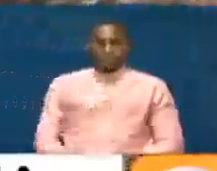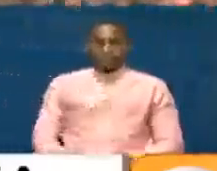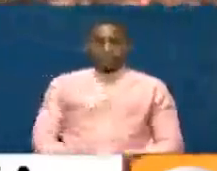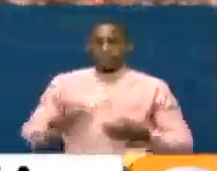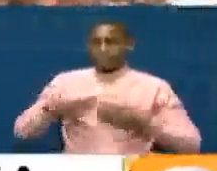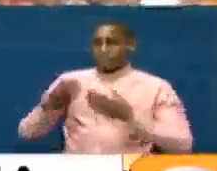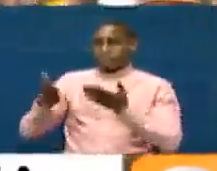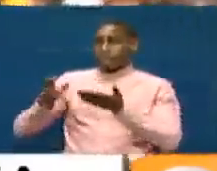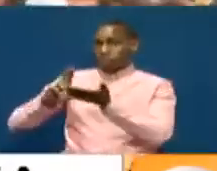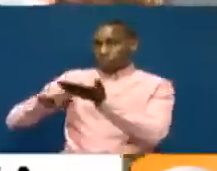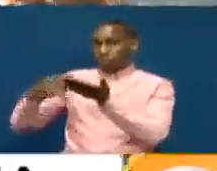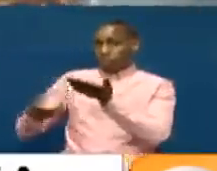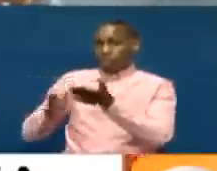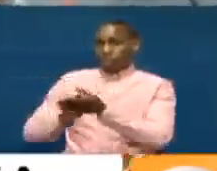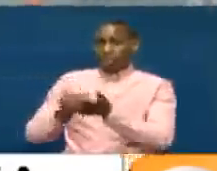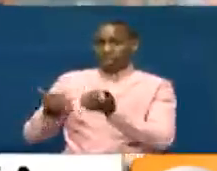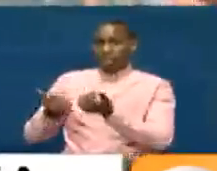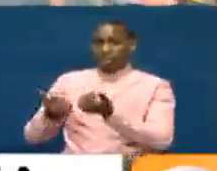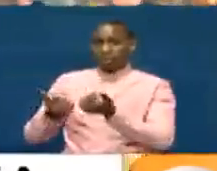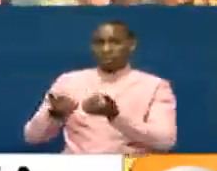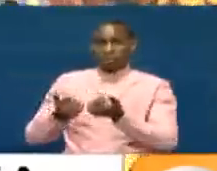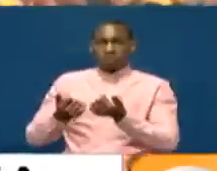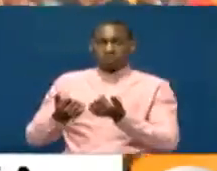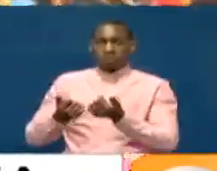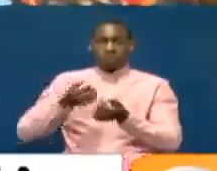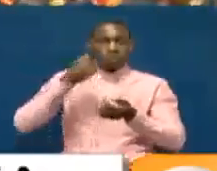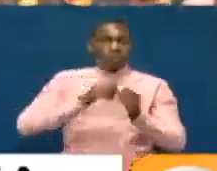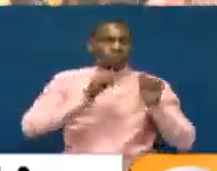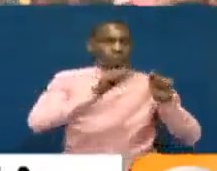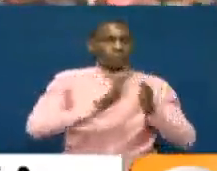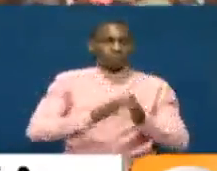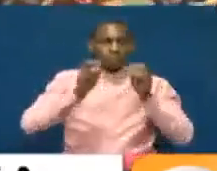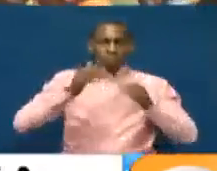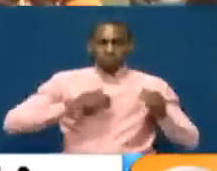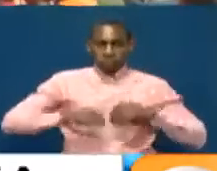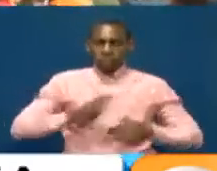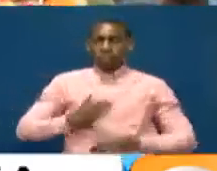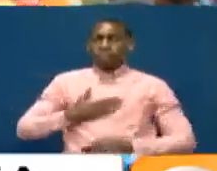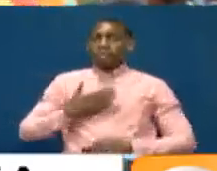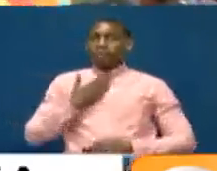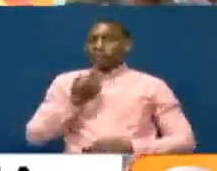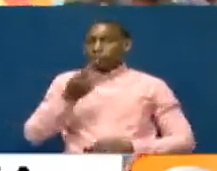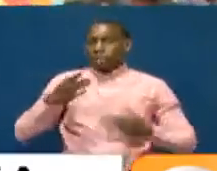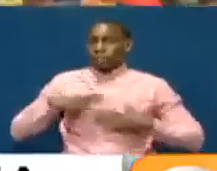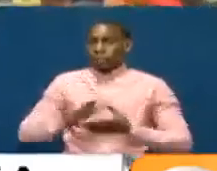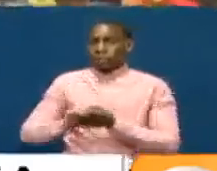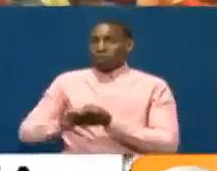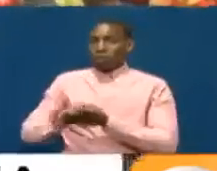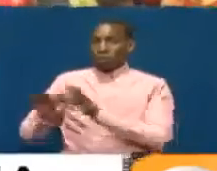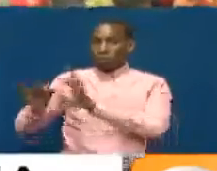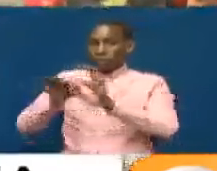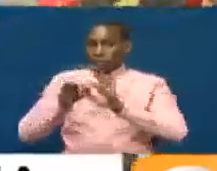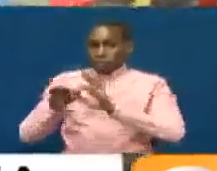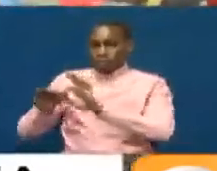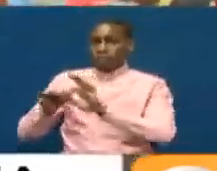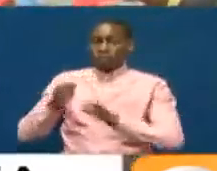Wale watu wa kuzimia wanatuongelesha mambo ya ufisadi. Mimi nataka niwaambie watu wa kuzimia,